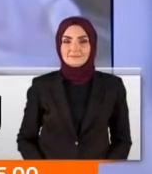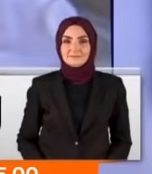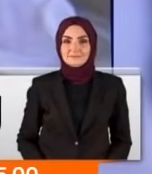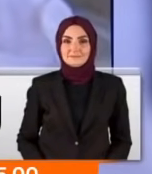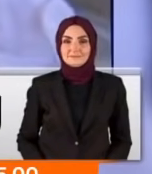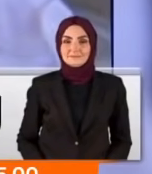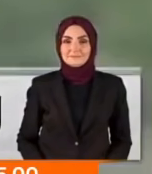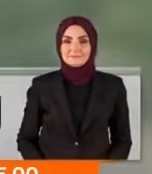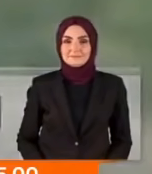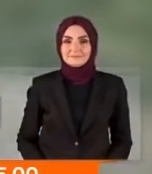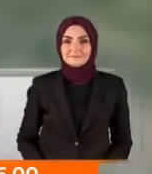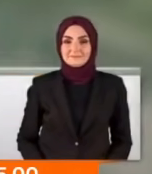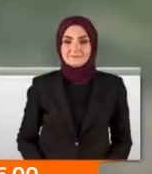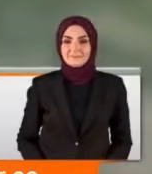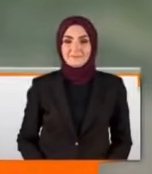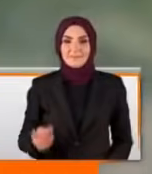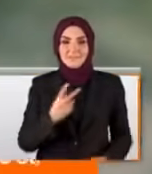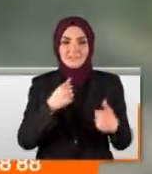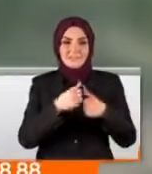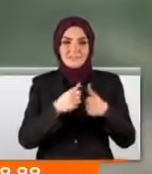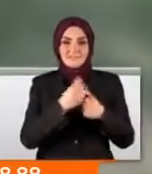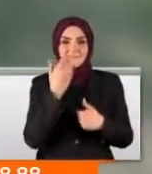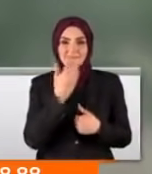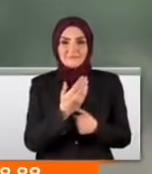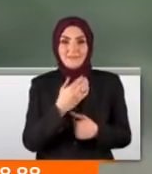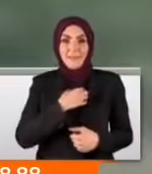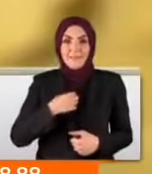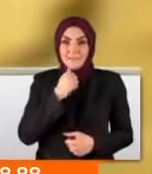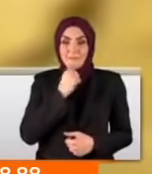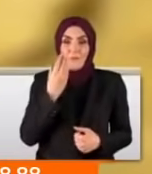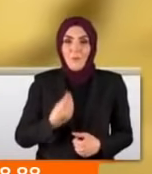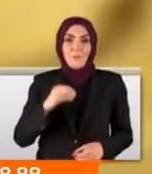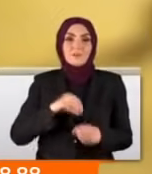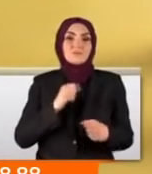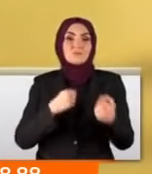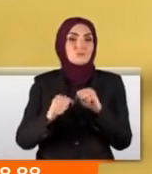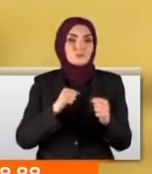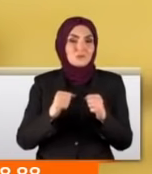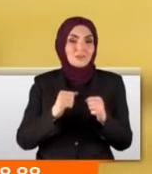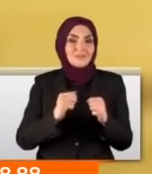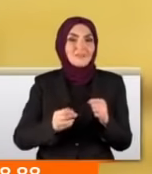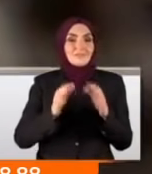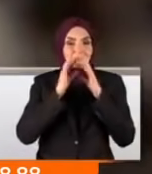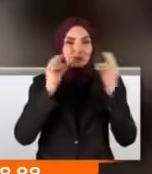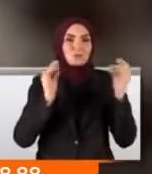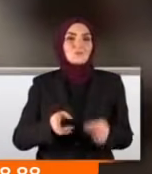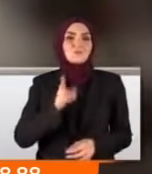iki tane olmuş. Bir çiftin ebeveyn olmak için verdiği mücadelenin mutlu sona ulaştığı anın görüntüsü